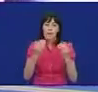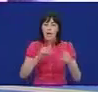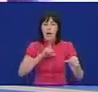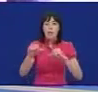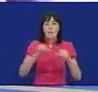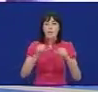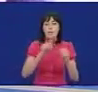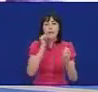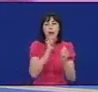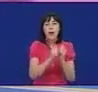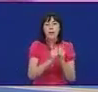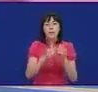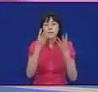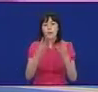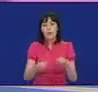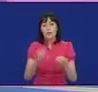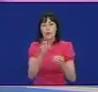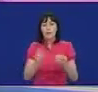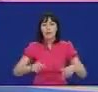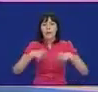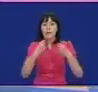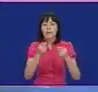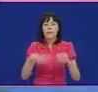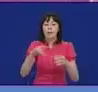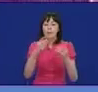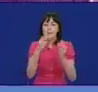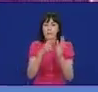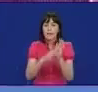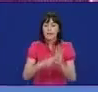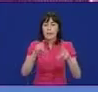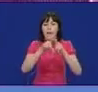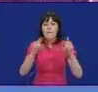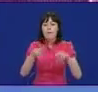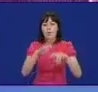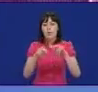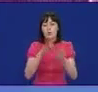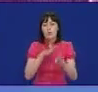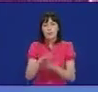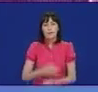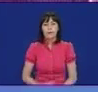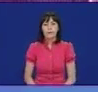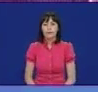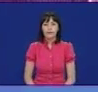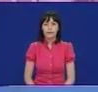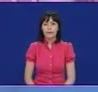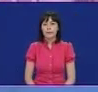нысандар әр даталы күнде халық игілігіне беріліп отыр. Ауданда тағы 8 мектептің құрылысы жүріп жатыр.